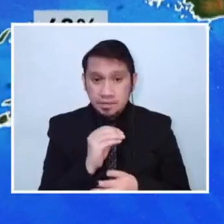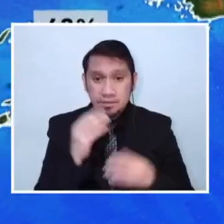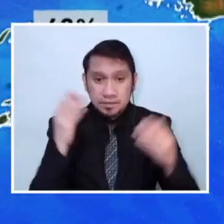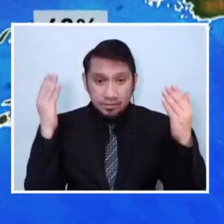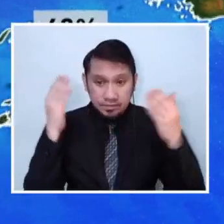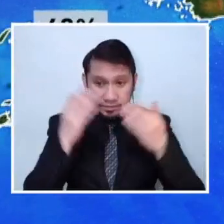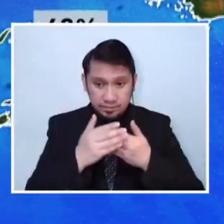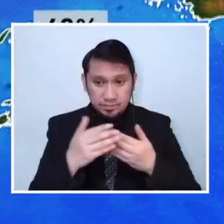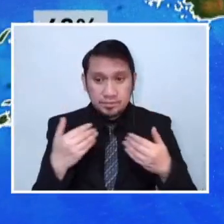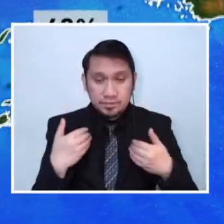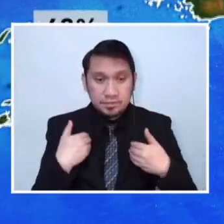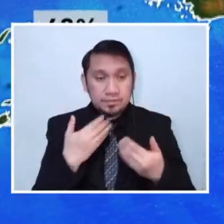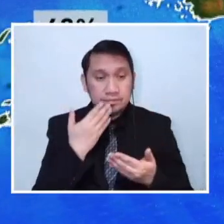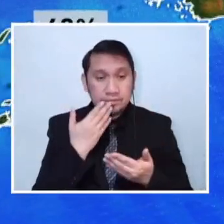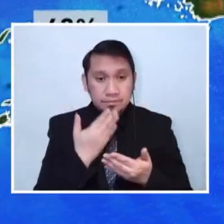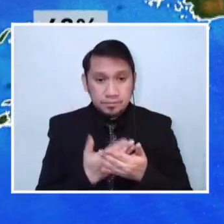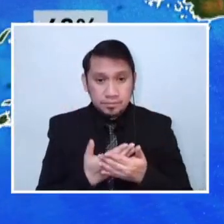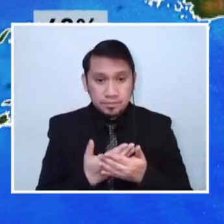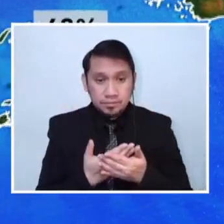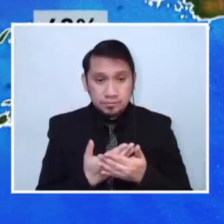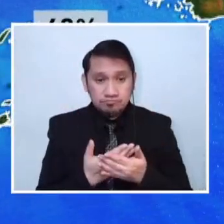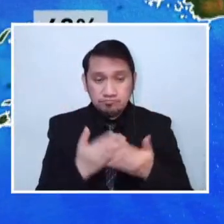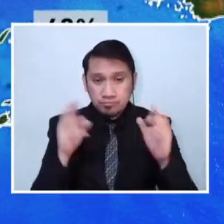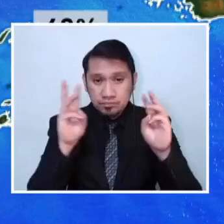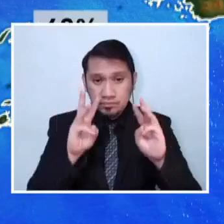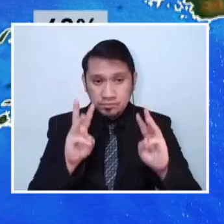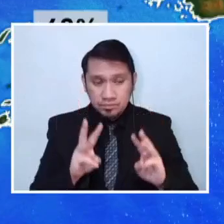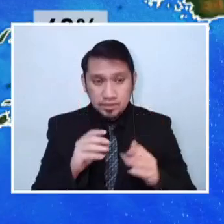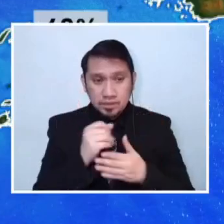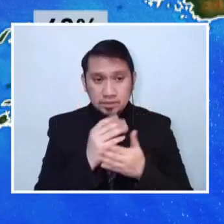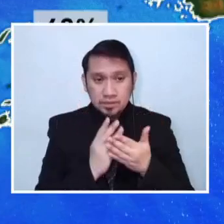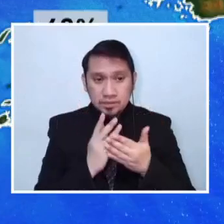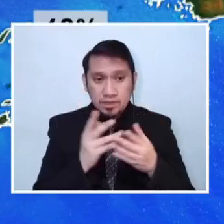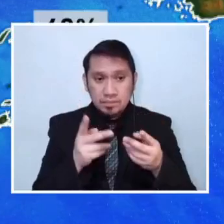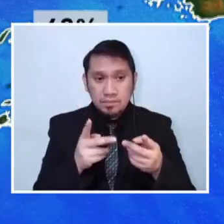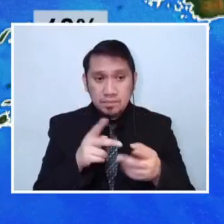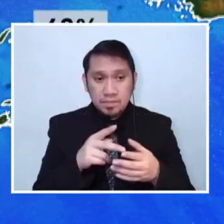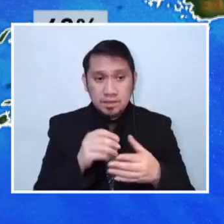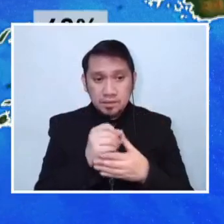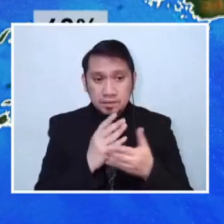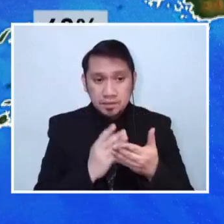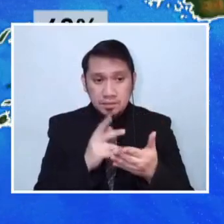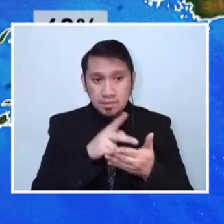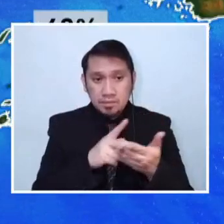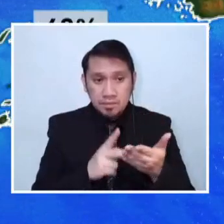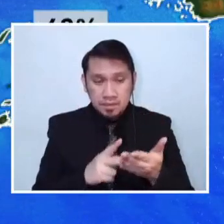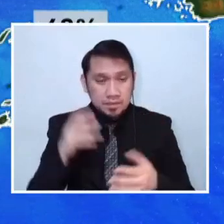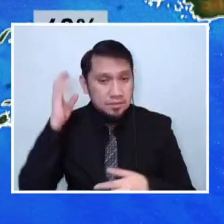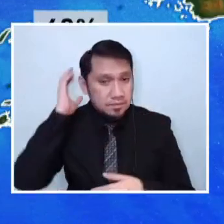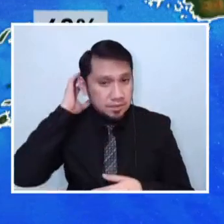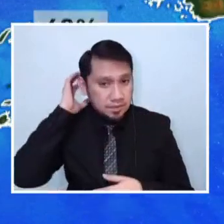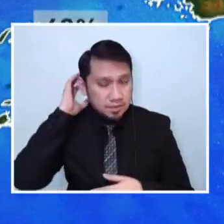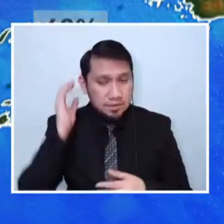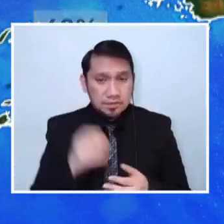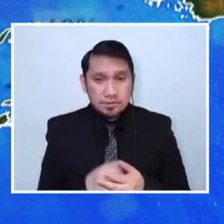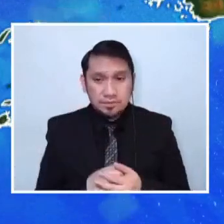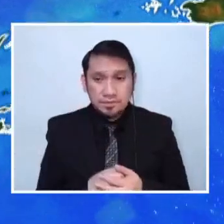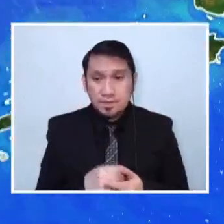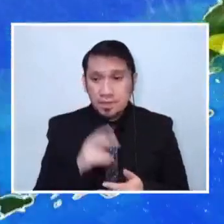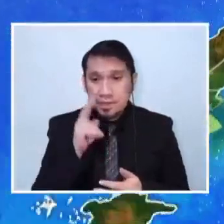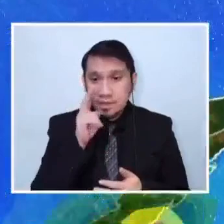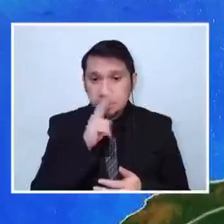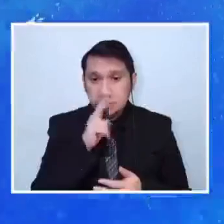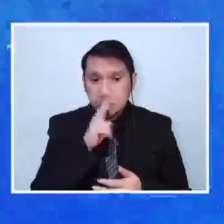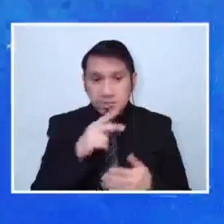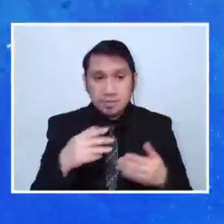bubuti na ang panahon sa malaking bahagi ng Mindanao, liban pa po sa Caraga at Davao regions. Sa Visayas, may